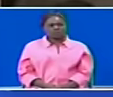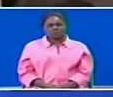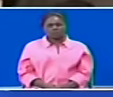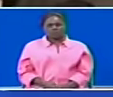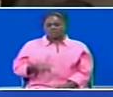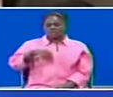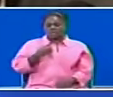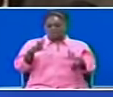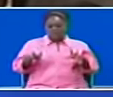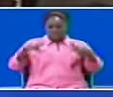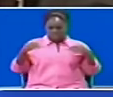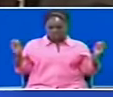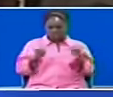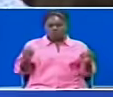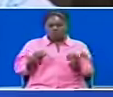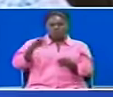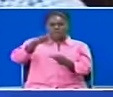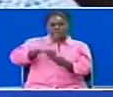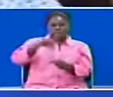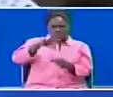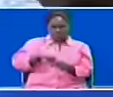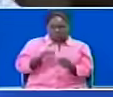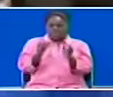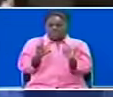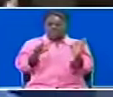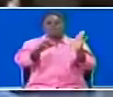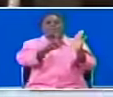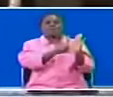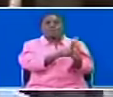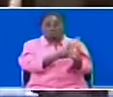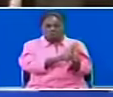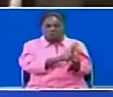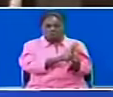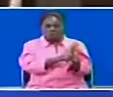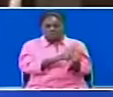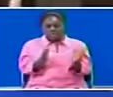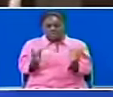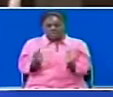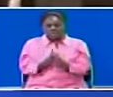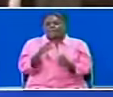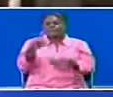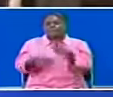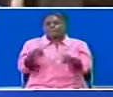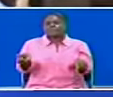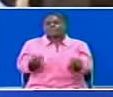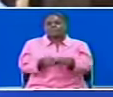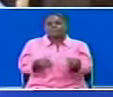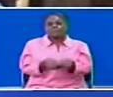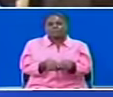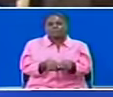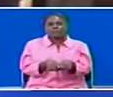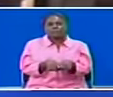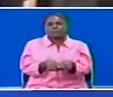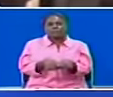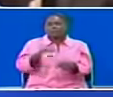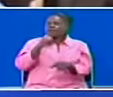That we are not going for elections if the election law and the process leading towards the elections